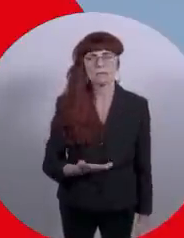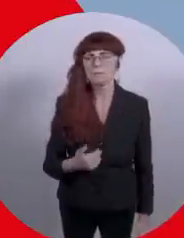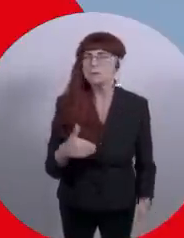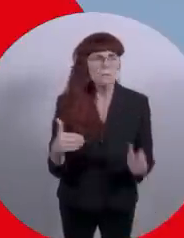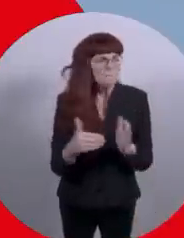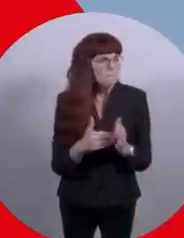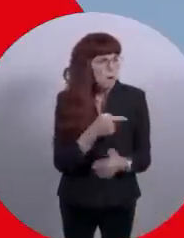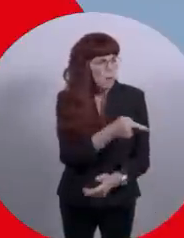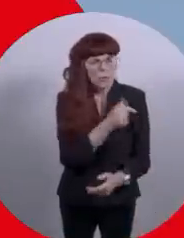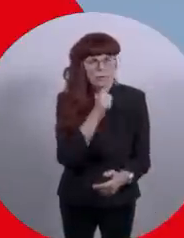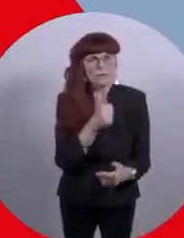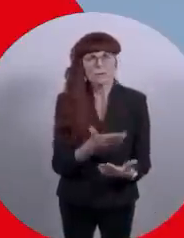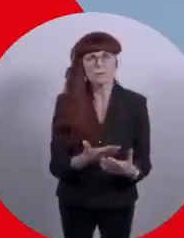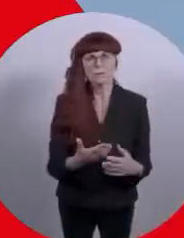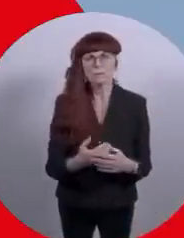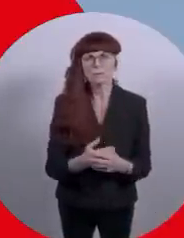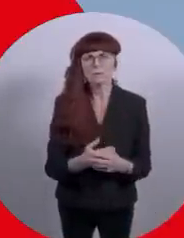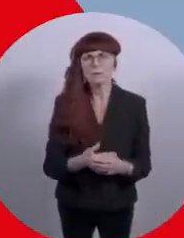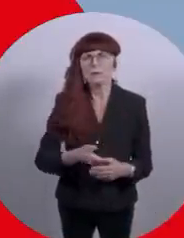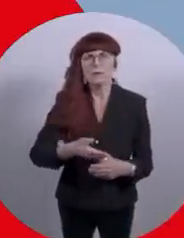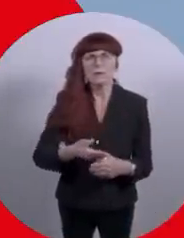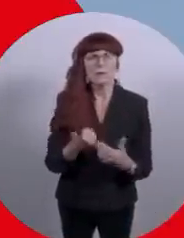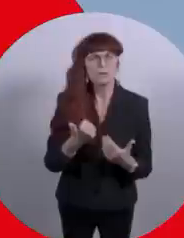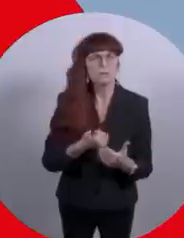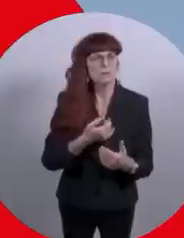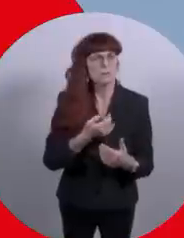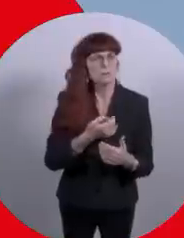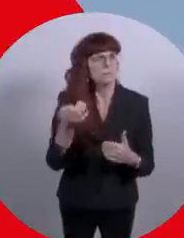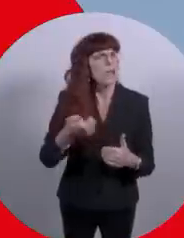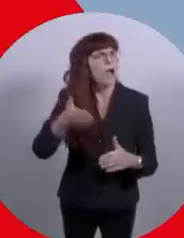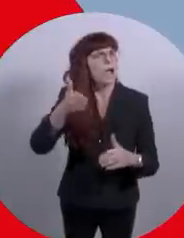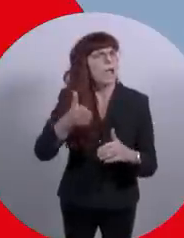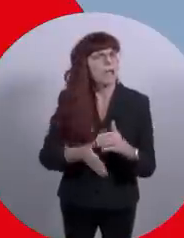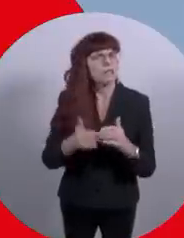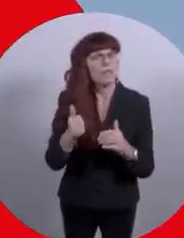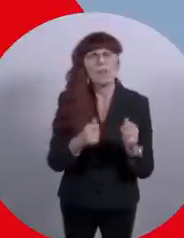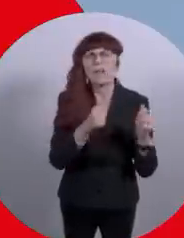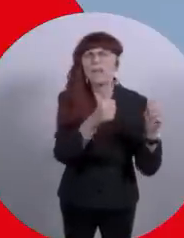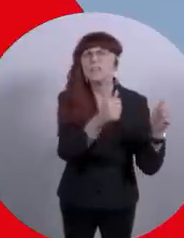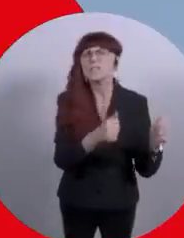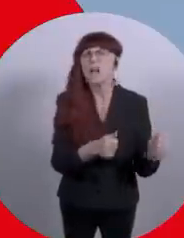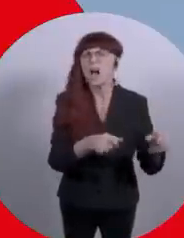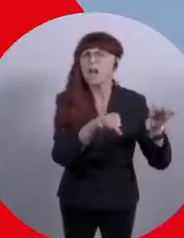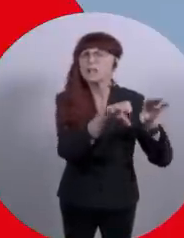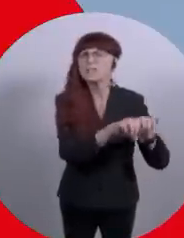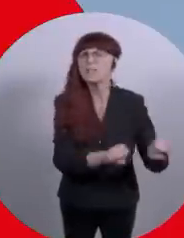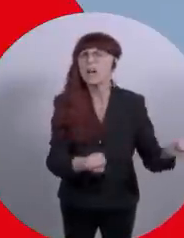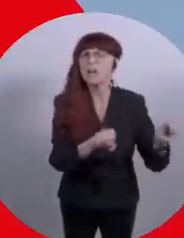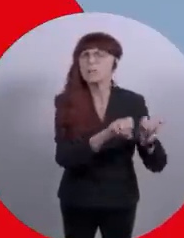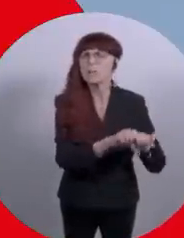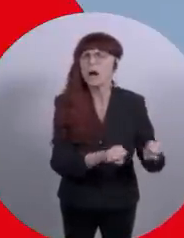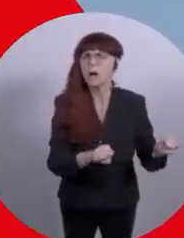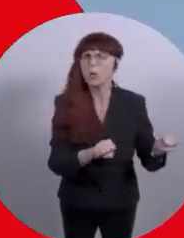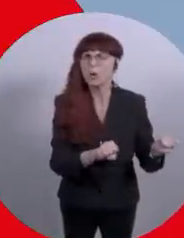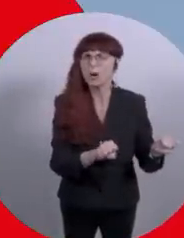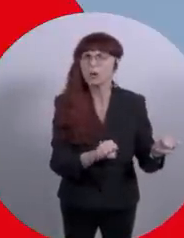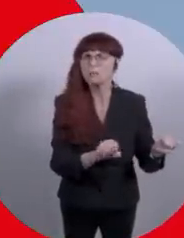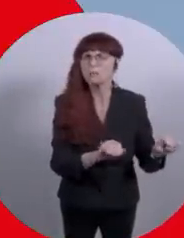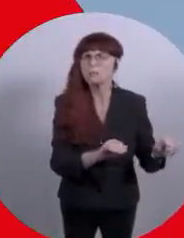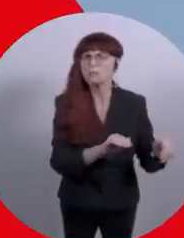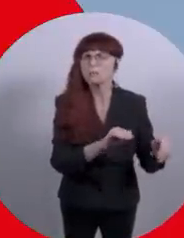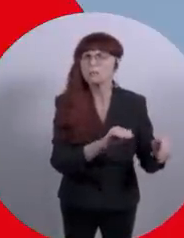nicht dass man am Ende des Tages Inseraten Vereinbarungen schließt